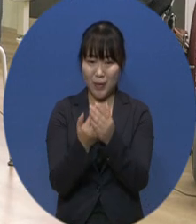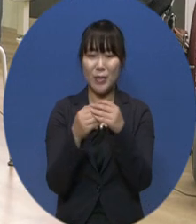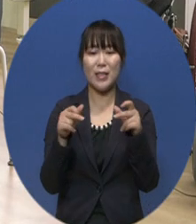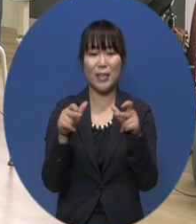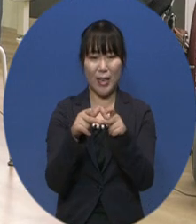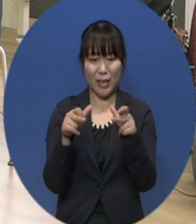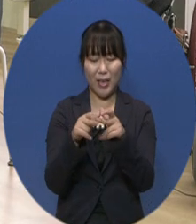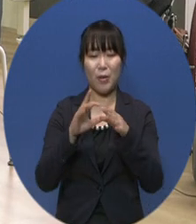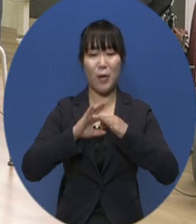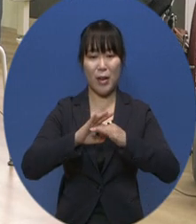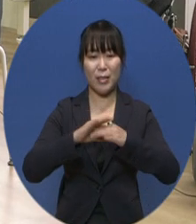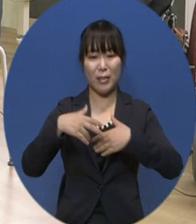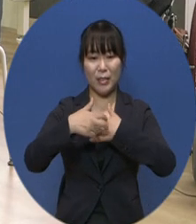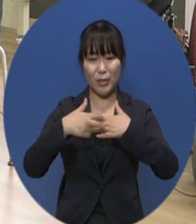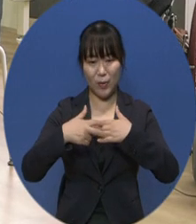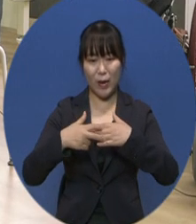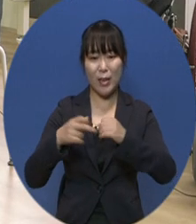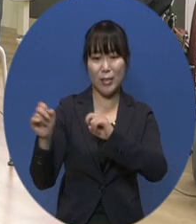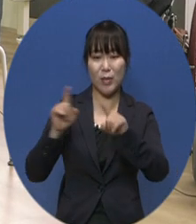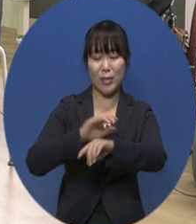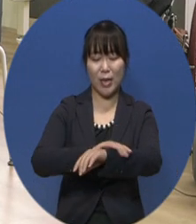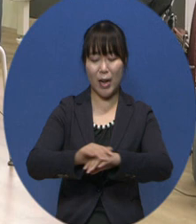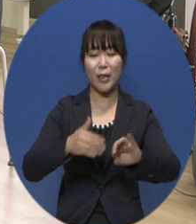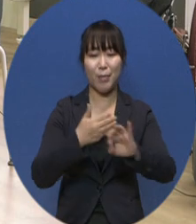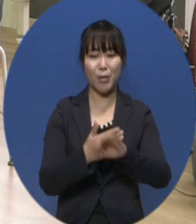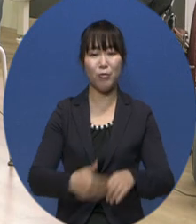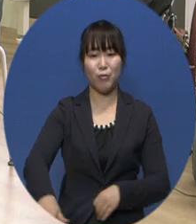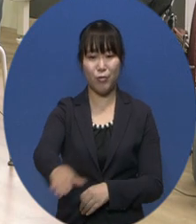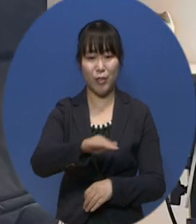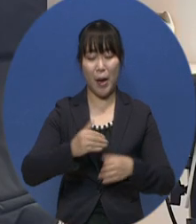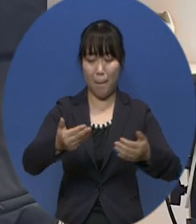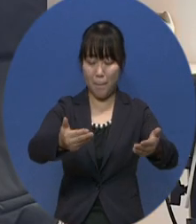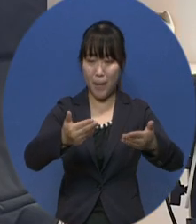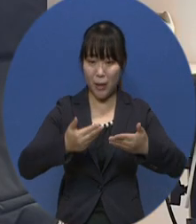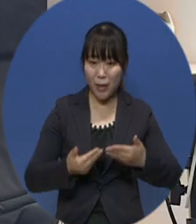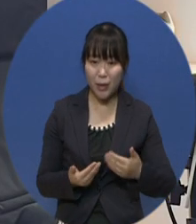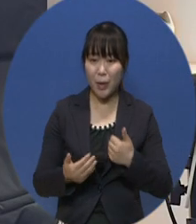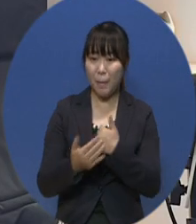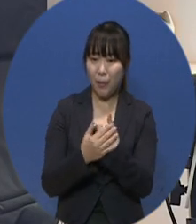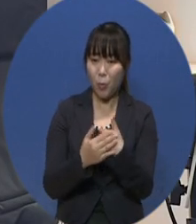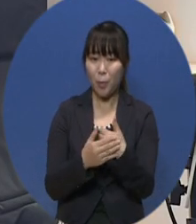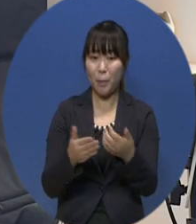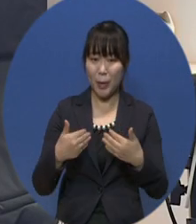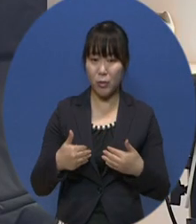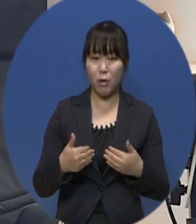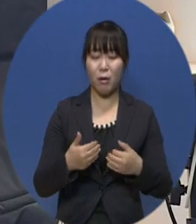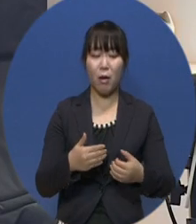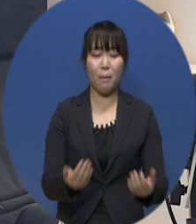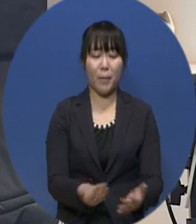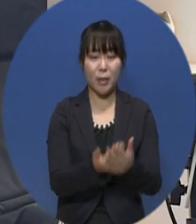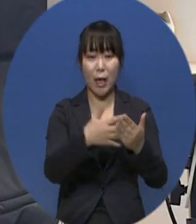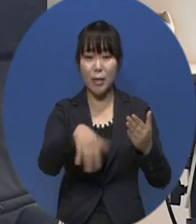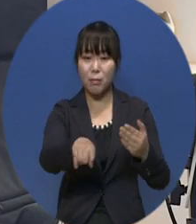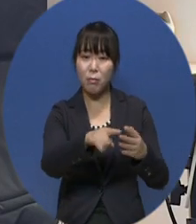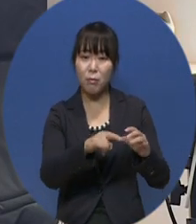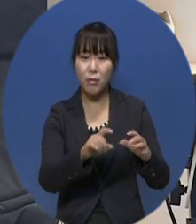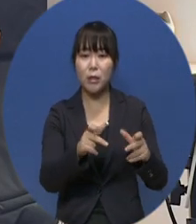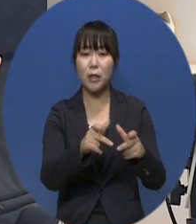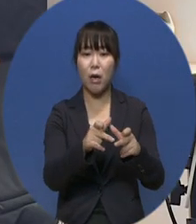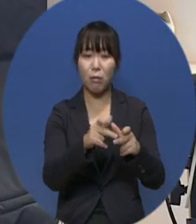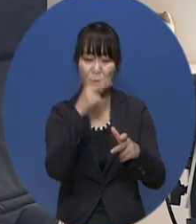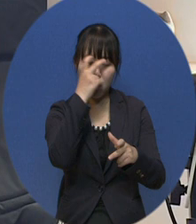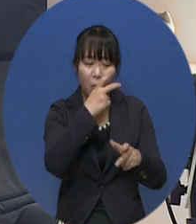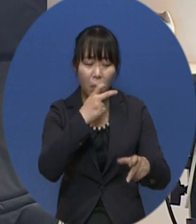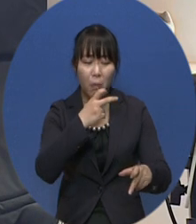장애인들에 대한 의료와 재활이 잘 됐으면 네. 우리가 받은 거를 네. 지금 개발도상국가는 장애인들을